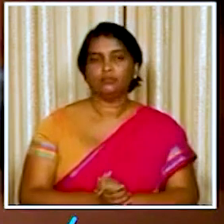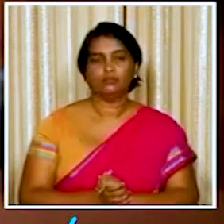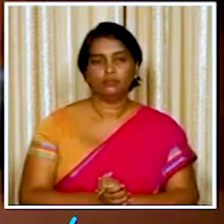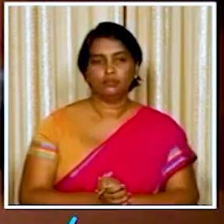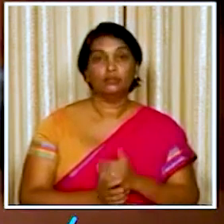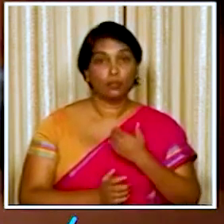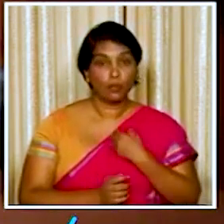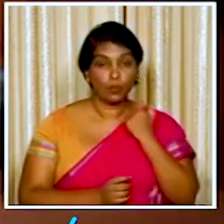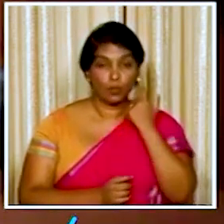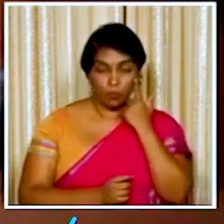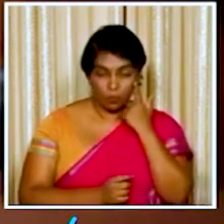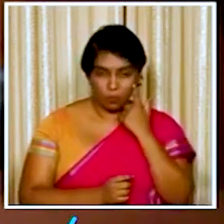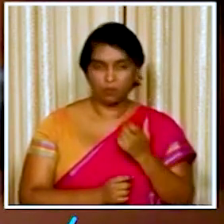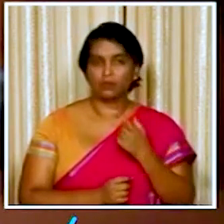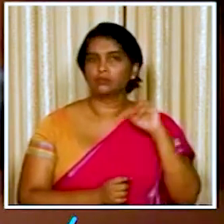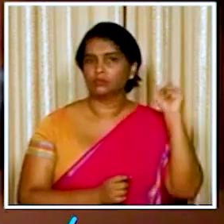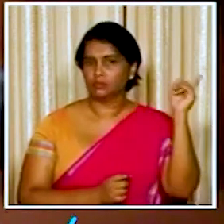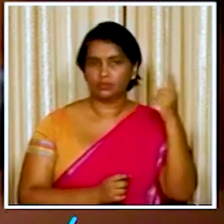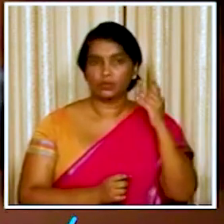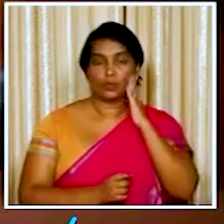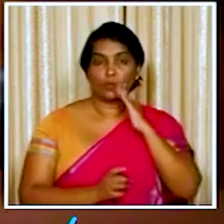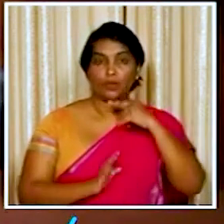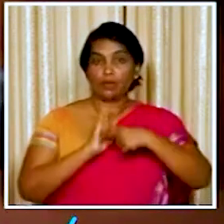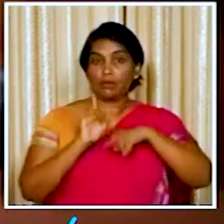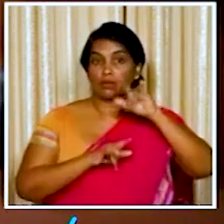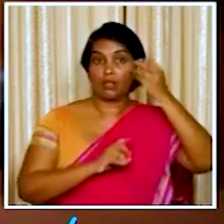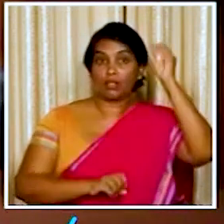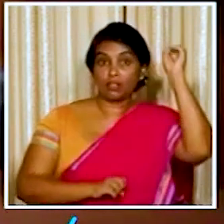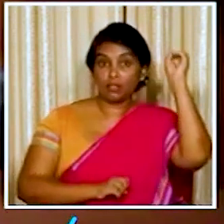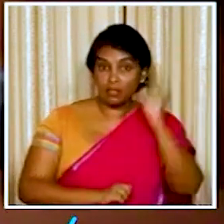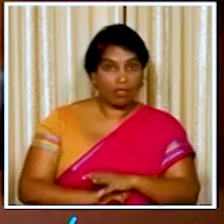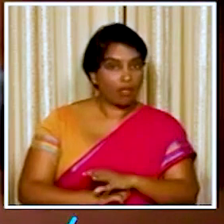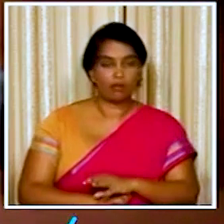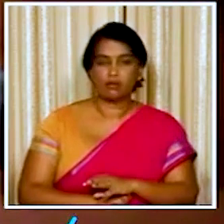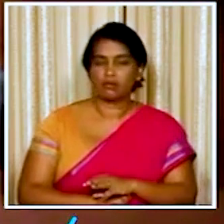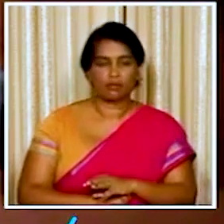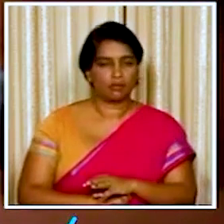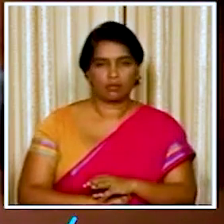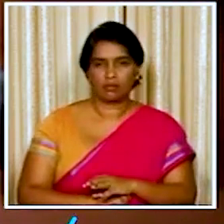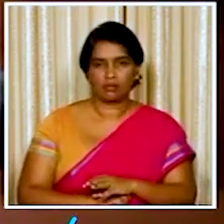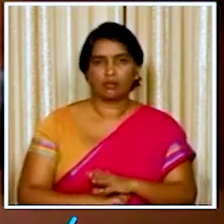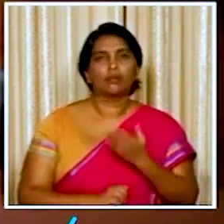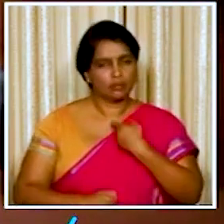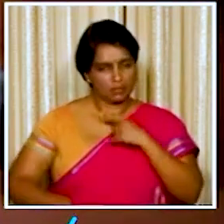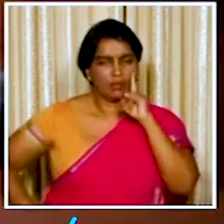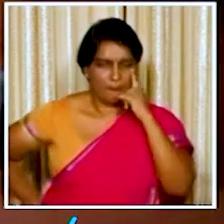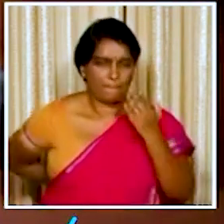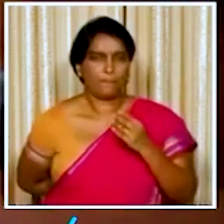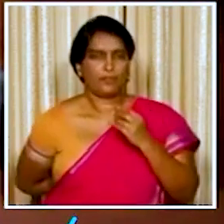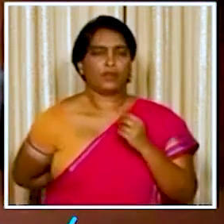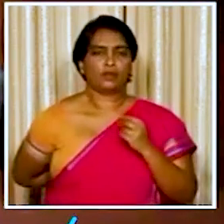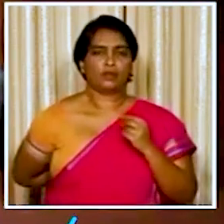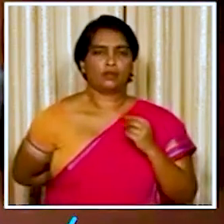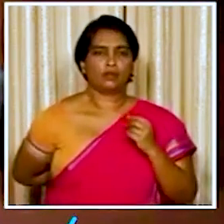මා දැනුවත්ව කිසිම කෙනෙක් විදේශගත ශ්‍රී ලාංකිකයකට මුදල් එවන්න කියලා ප්‍රකාශ කරේ නැහැ. මම කියන්න පෙන්නන්නකො